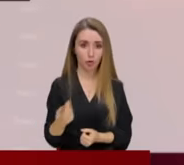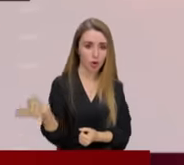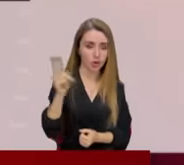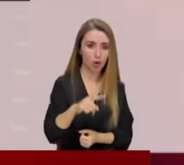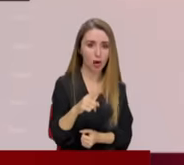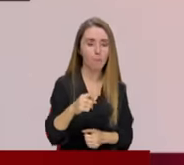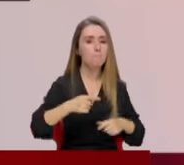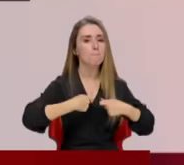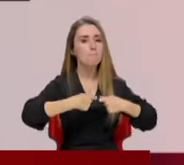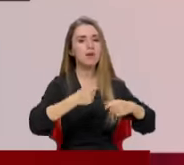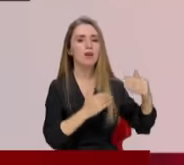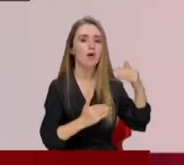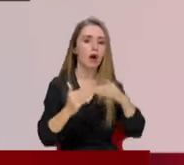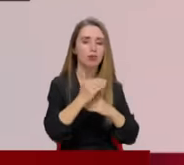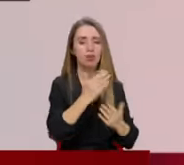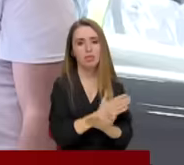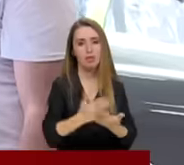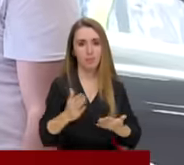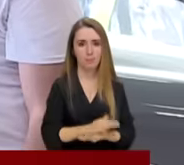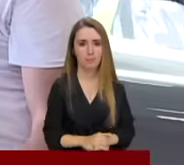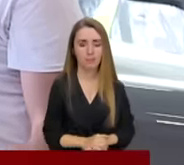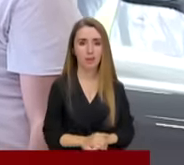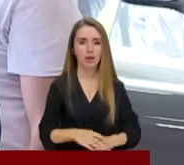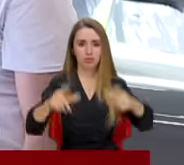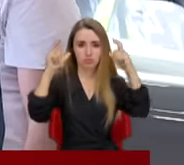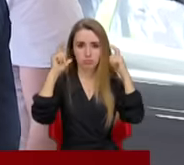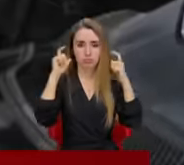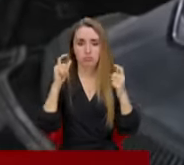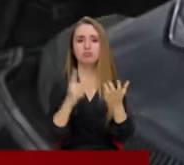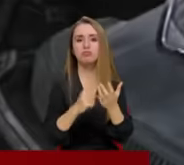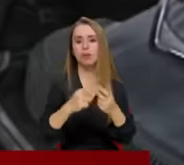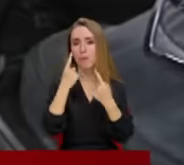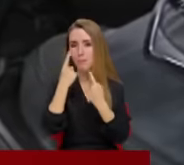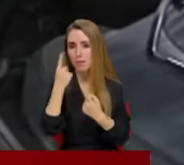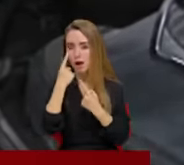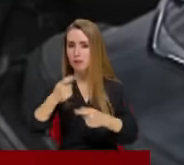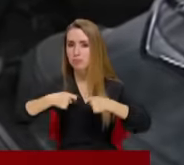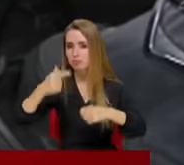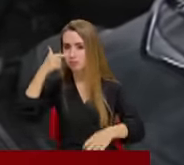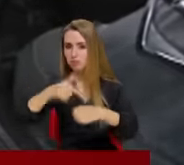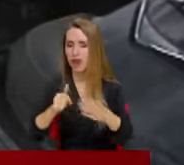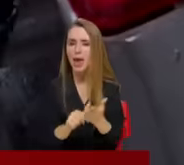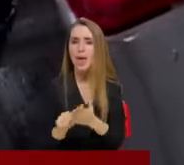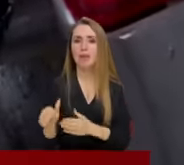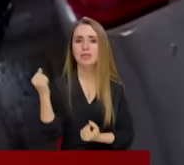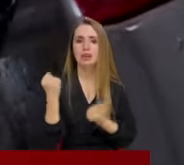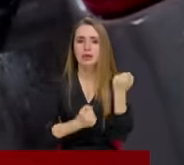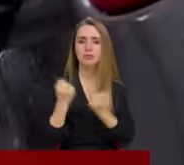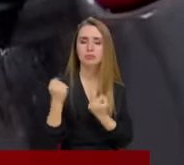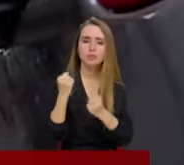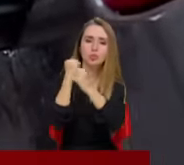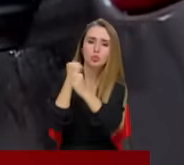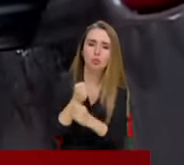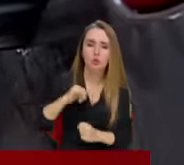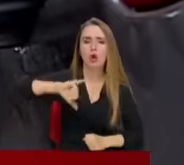sonra da masraflar artarak devam ediyor. Kasko, trafik sigortası, bakım ve akaryakıt derken sürücülerin sırtındaki